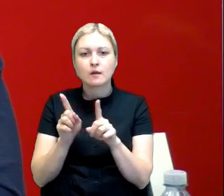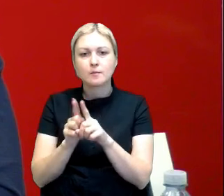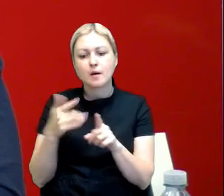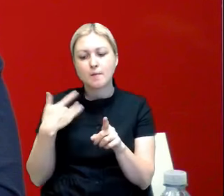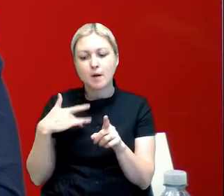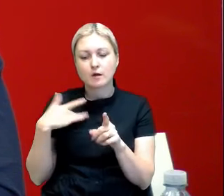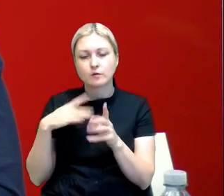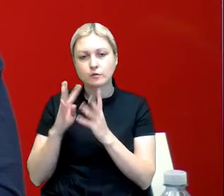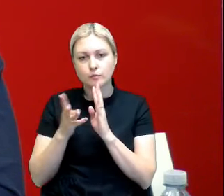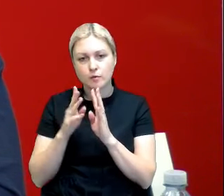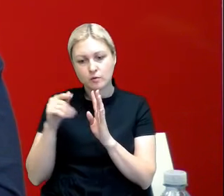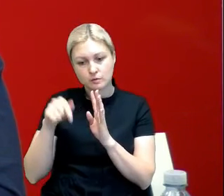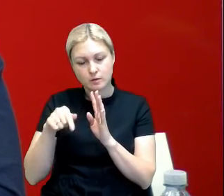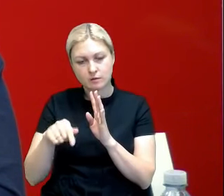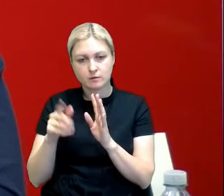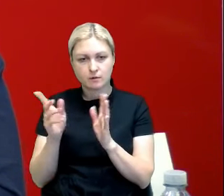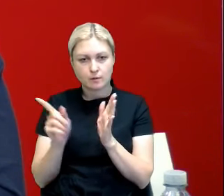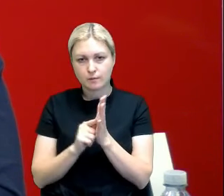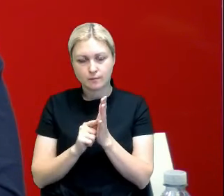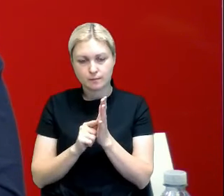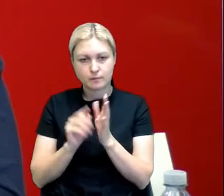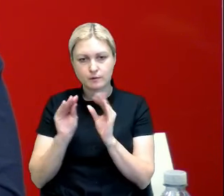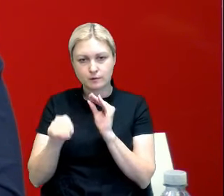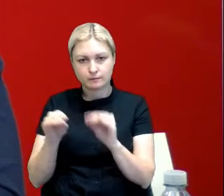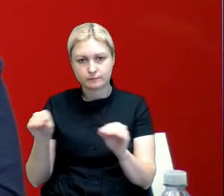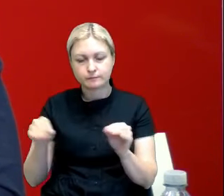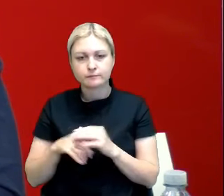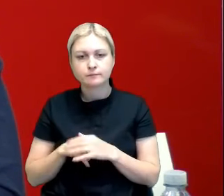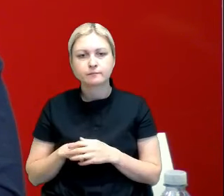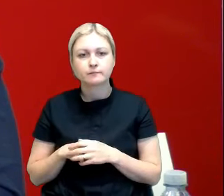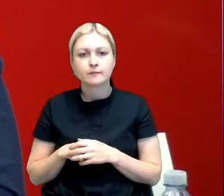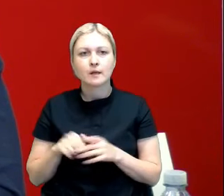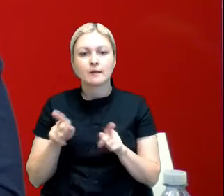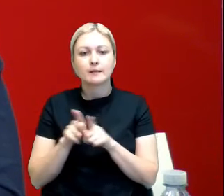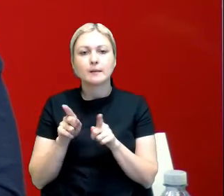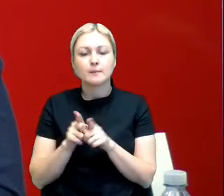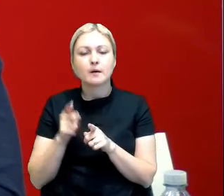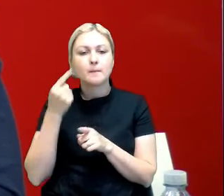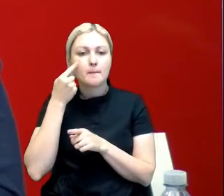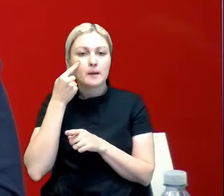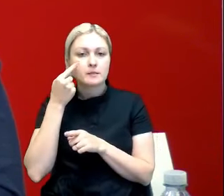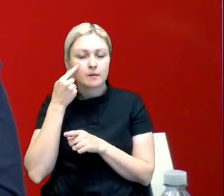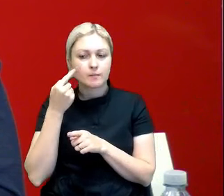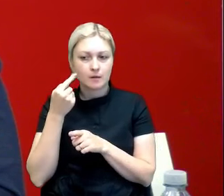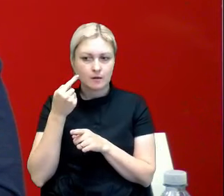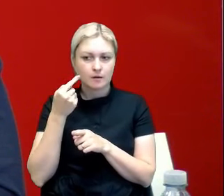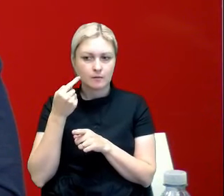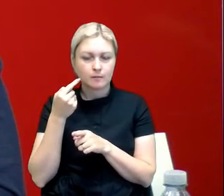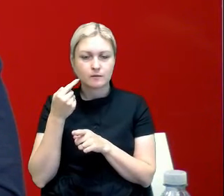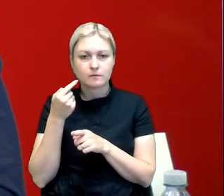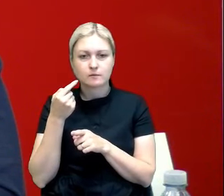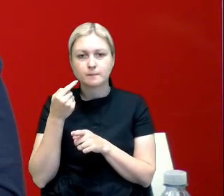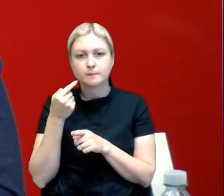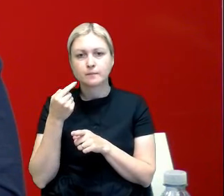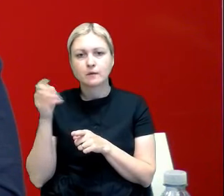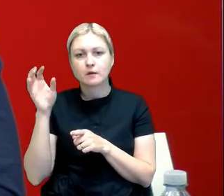opcijų a dar vienas pastebėjimas a noriu pasakyti kalbant su jumis ačiū kad